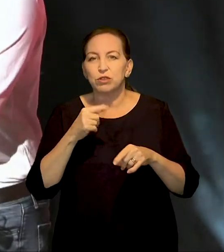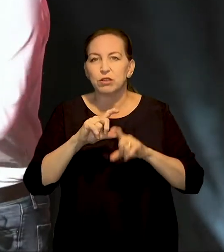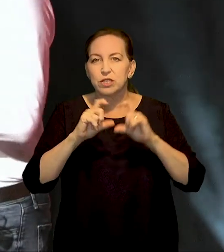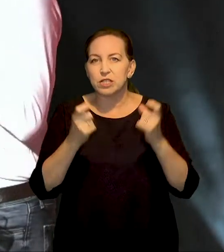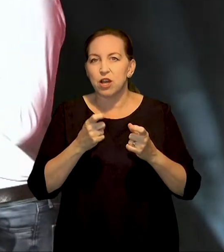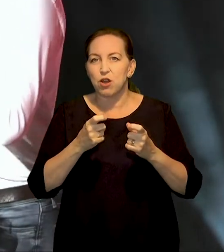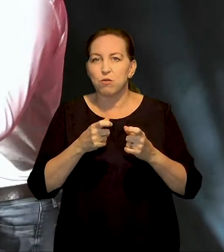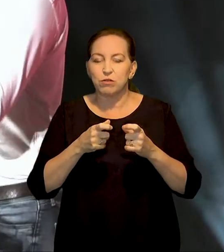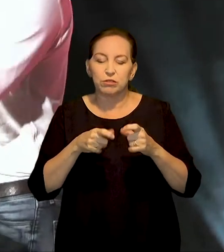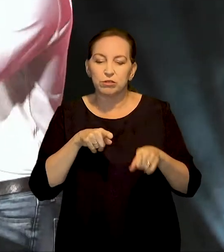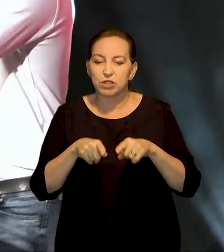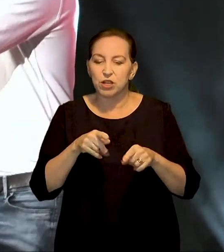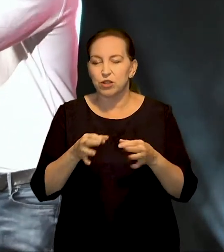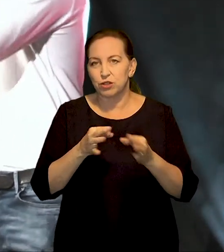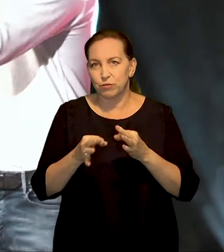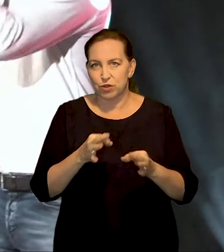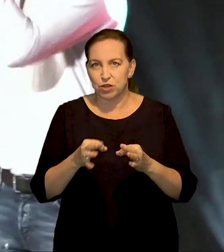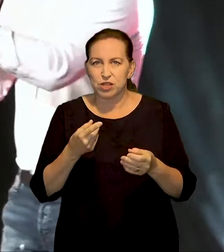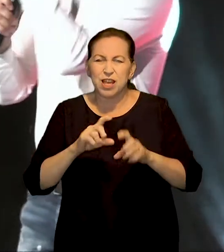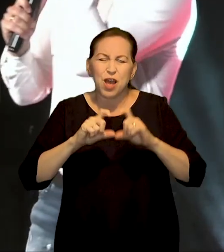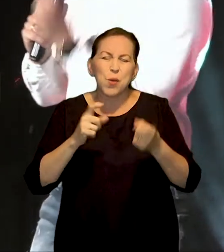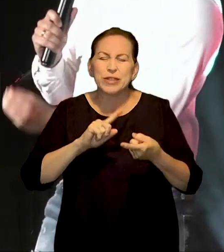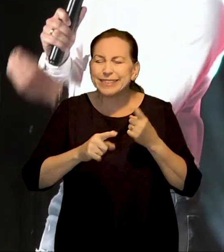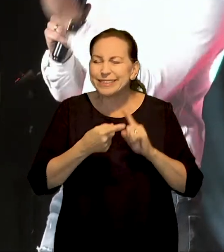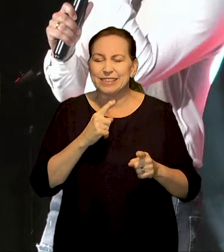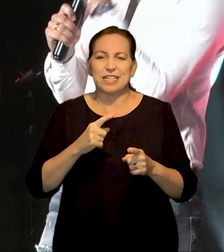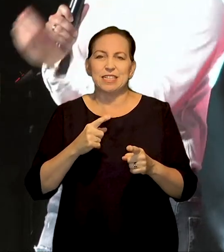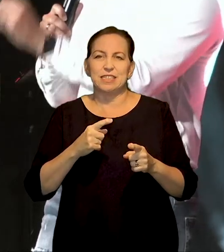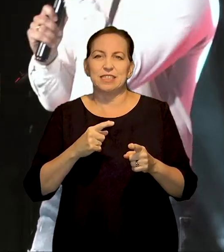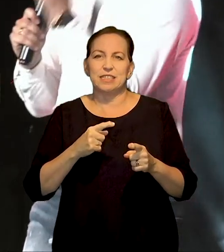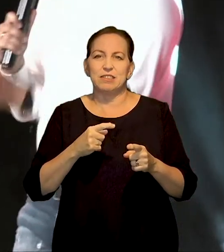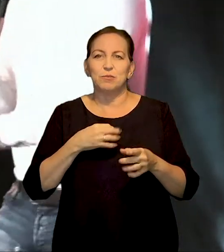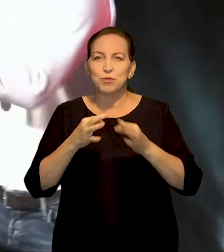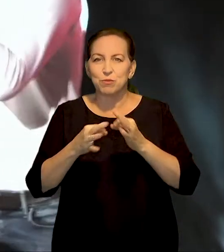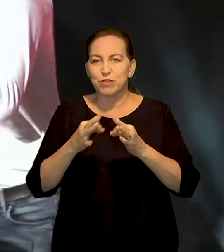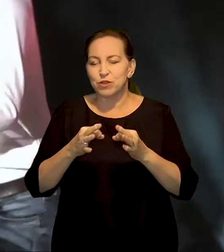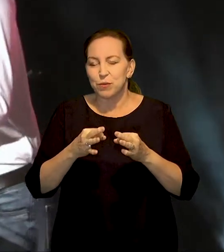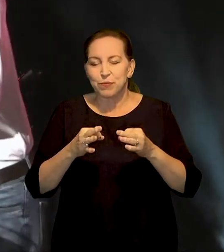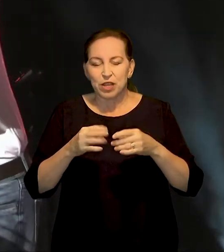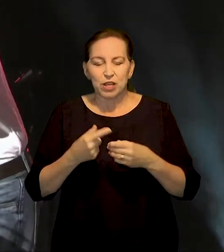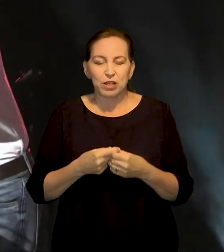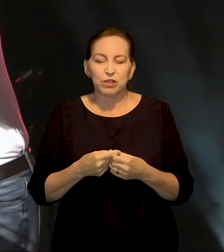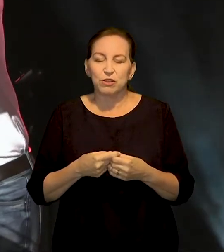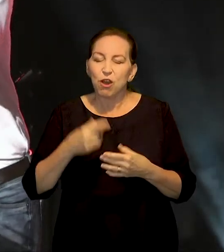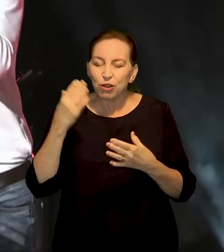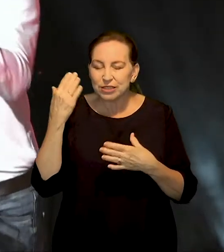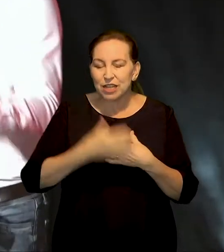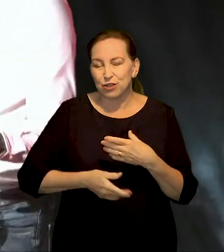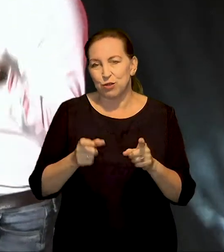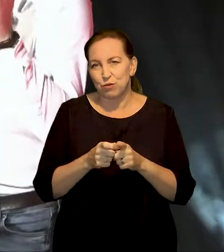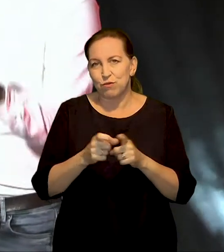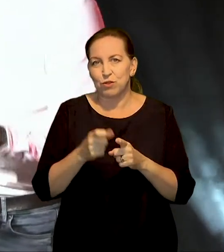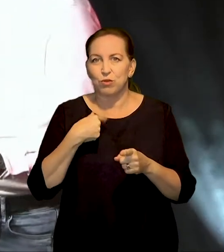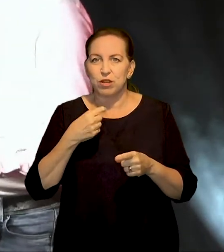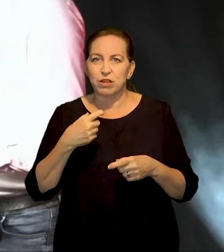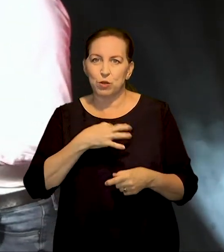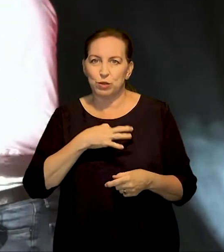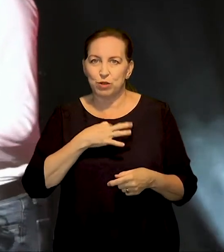Zachęcam, jeżeli jesteś powołany do Królestwa Bożego, jeżeli jesteś dzieckiem Boga, zaangażuj się, ponieważ działanie w